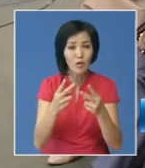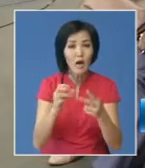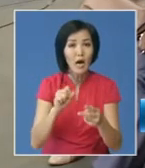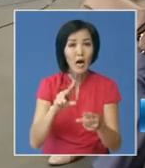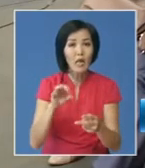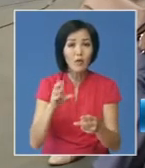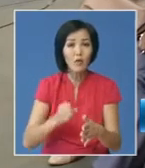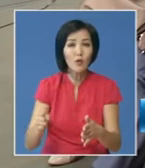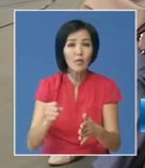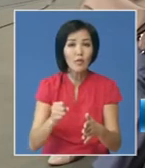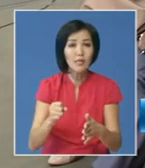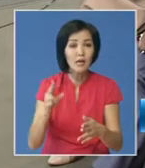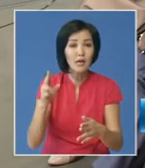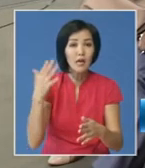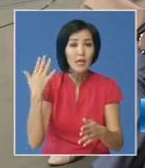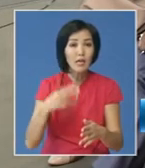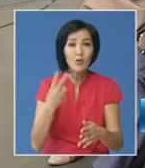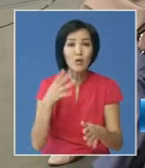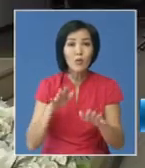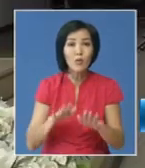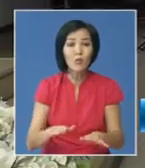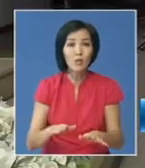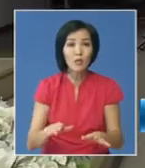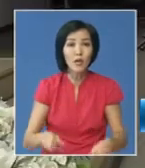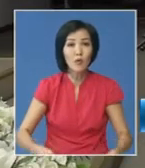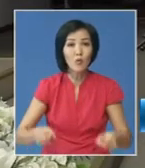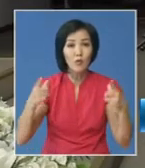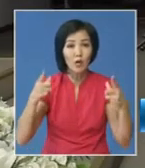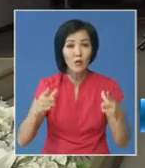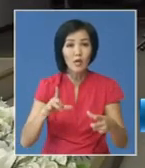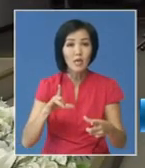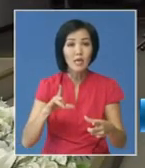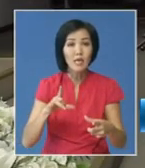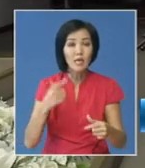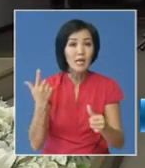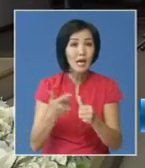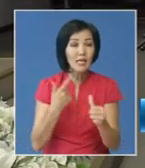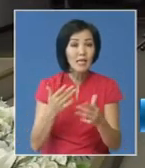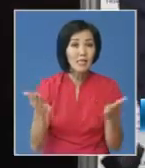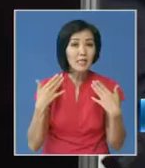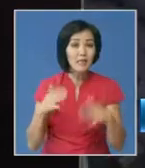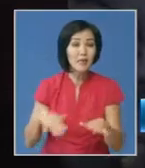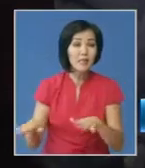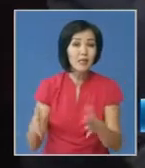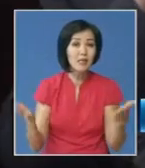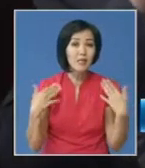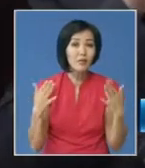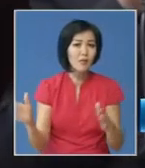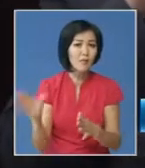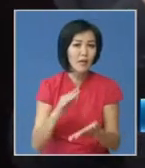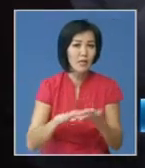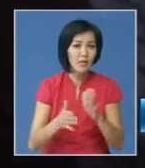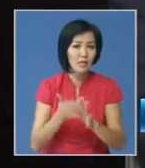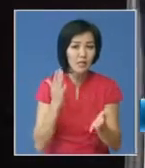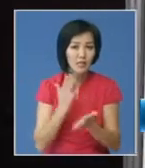болып Алакөл ауданында бой көтеріп отырған 52 орындық қонақ үй. Grand Village деп аталатын демалыс аймағында тынығушылар үшін барлық жағдай